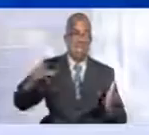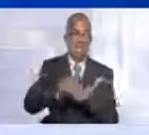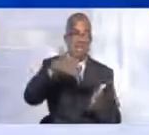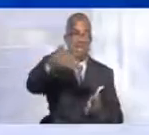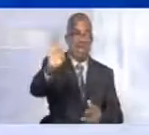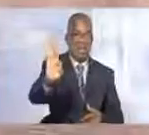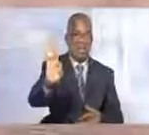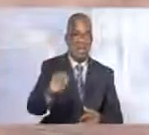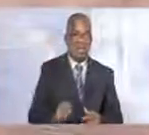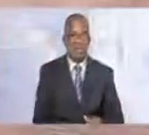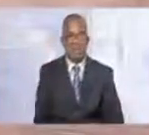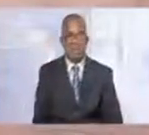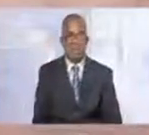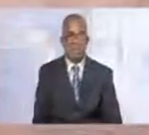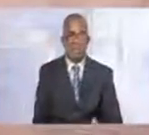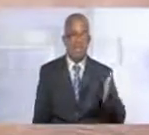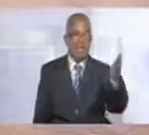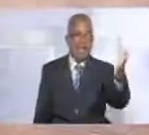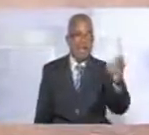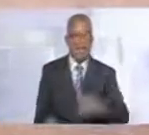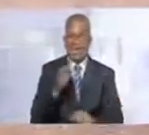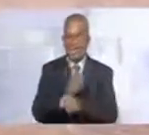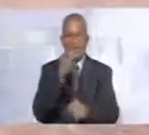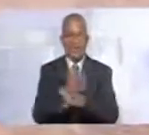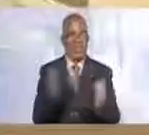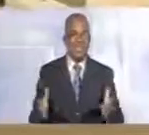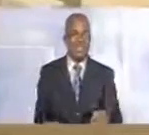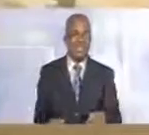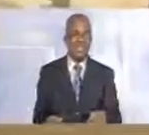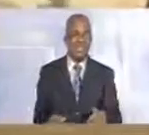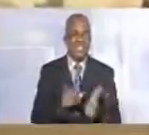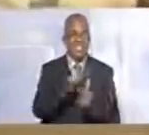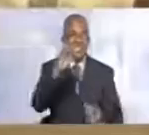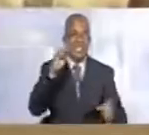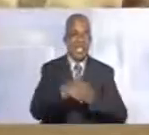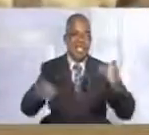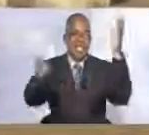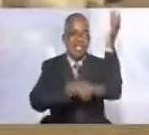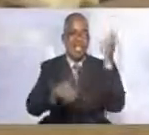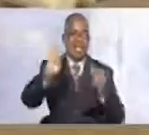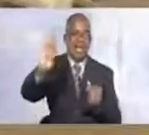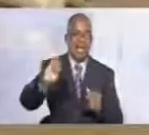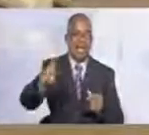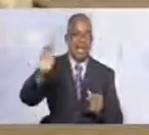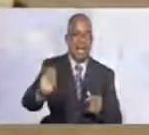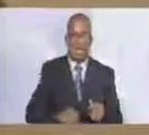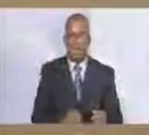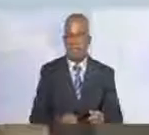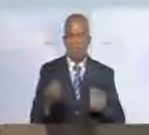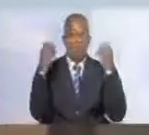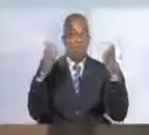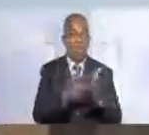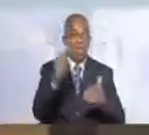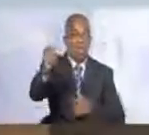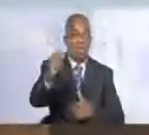Mamadou. Le département de Kounairi, situé dans la région du Béré, est en plein chantier. D'importants projets de développement sont en